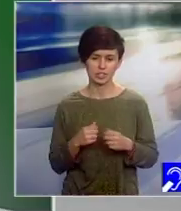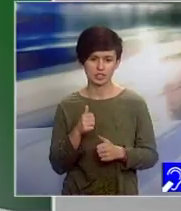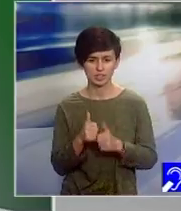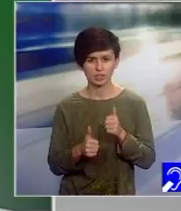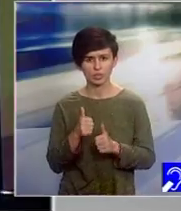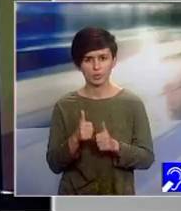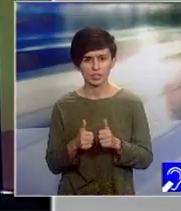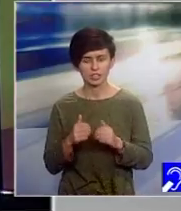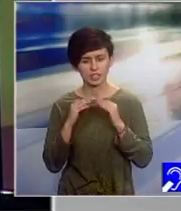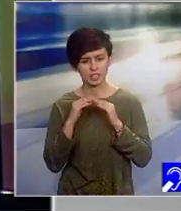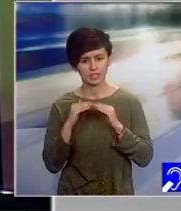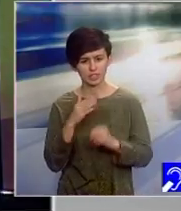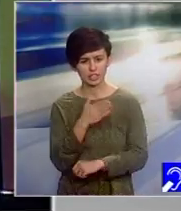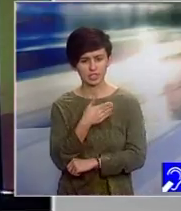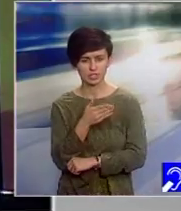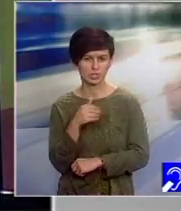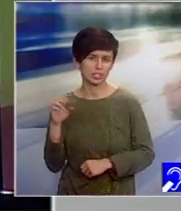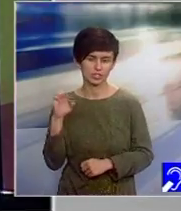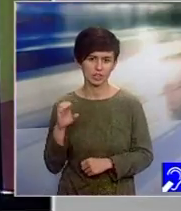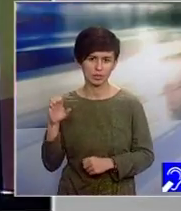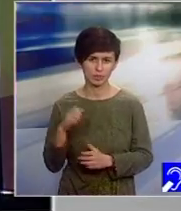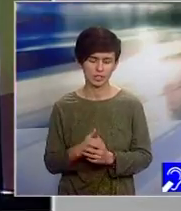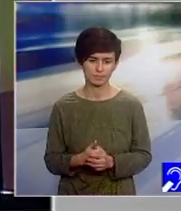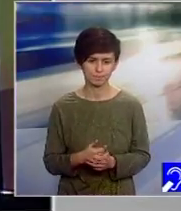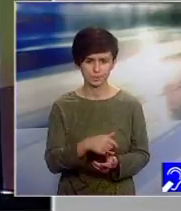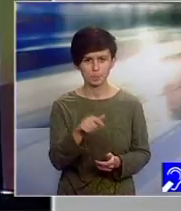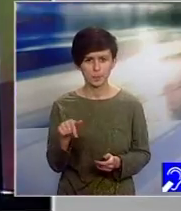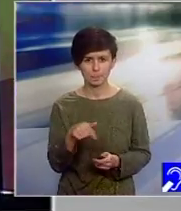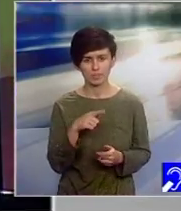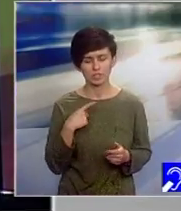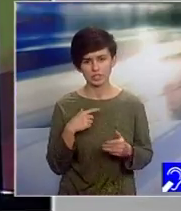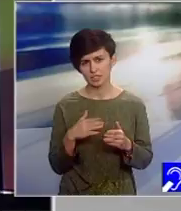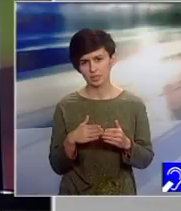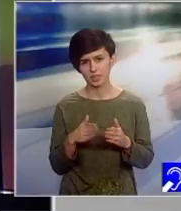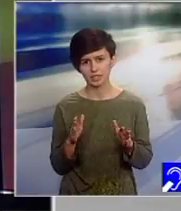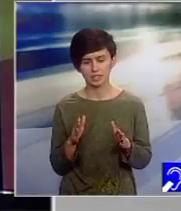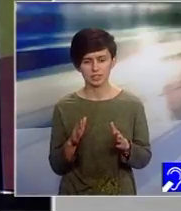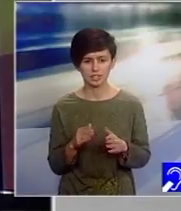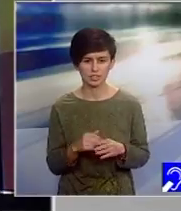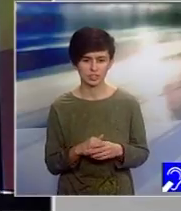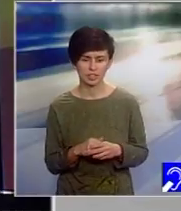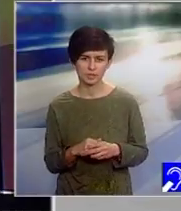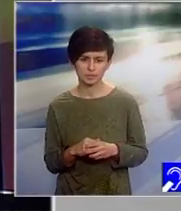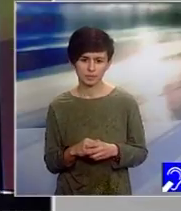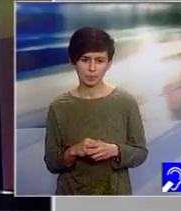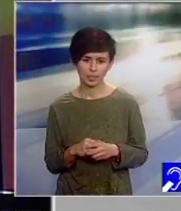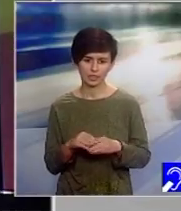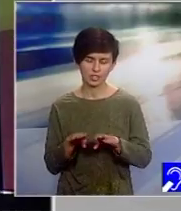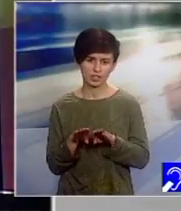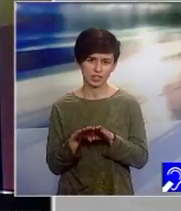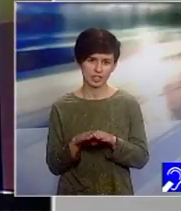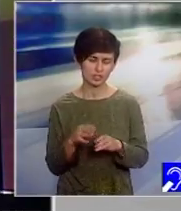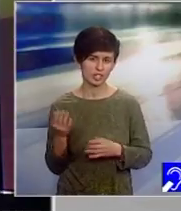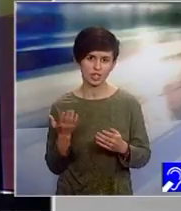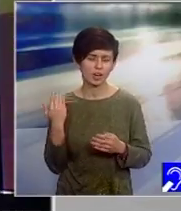rămânem și deschiși. European. Noi și cei care au fost cuprinși în acest proiect, colegilor, cei 22 de colegi, colegele mele, doamna